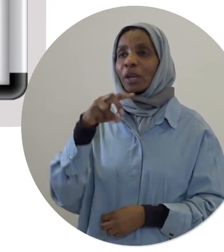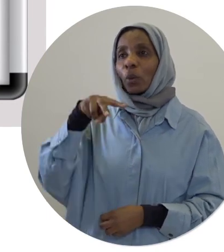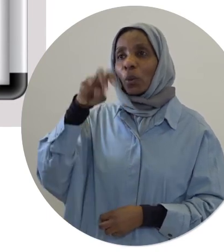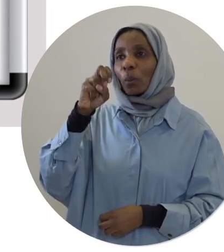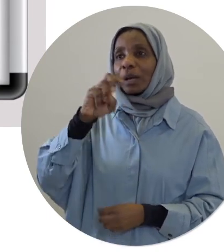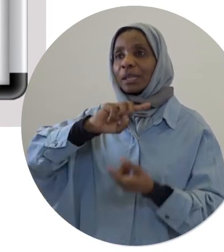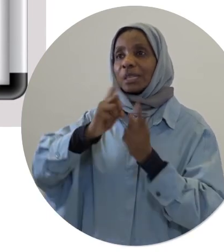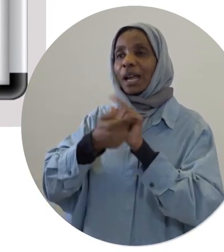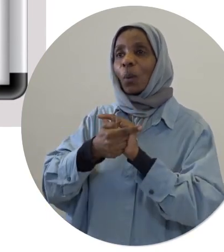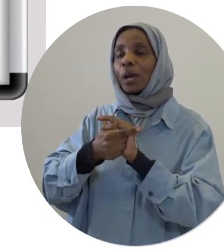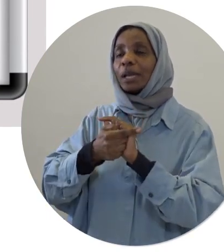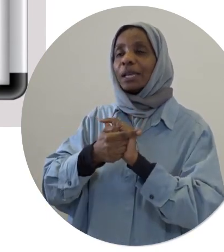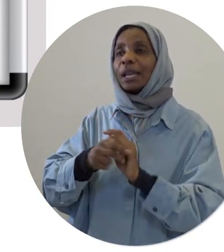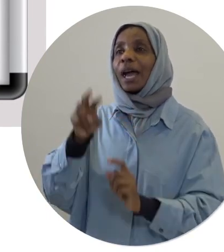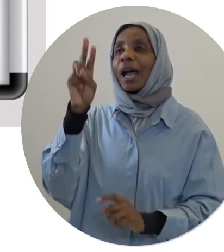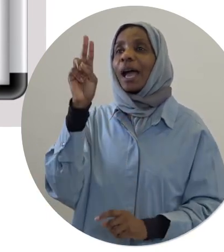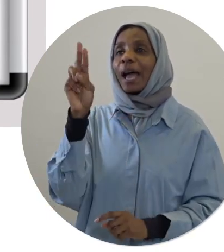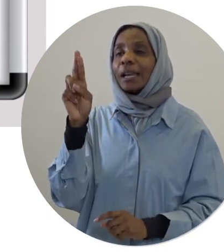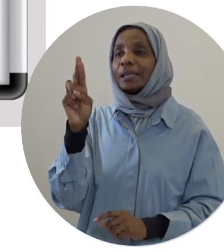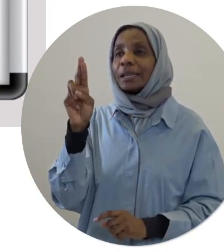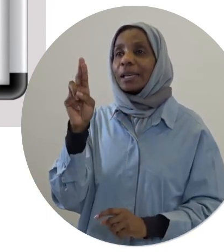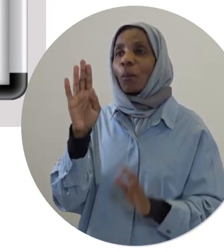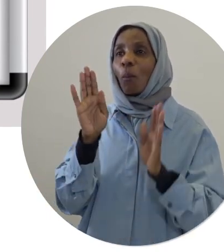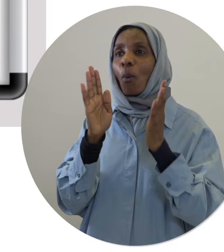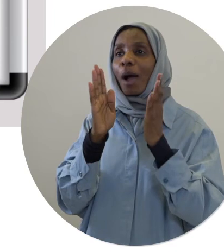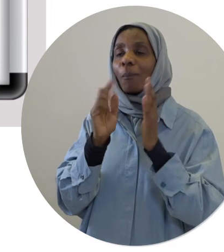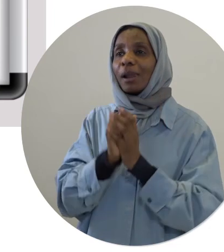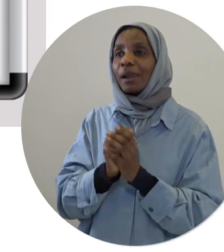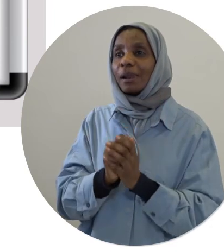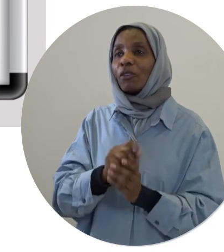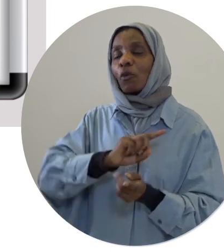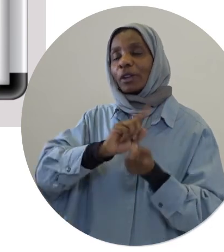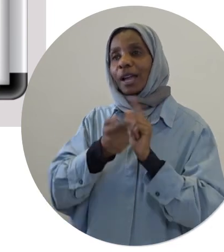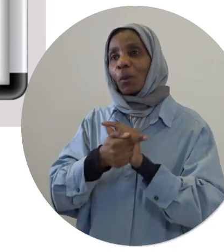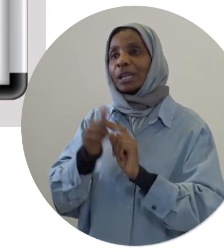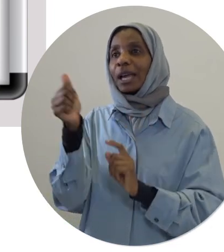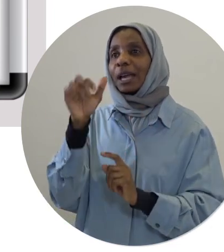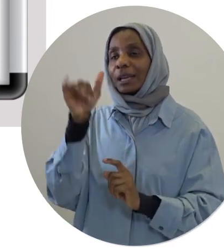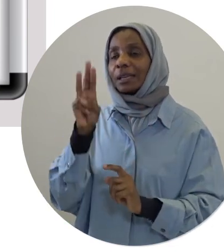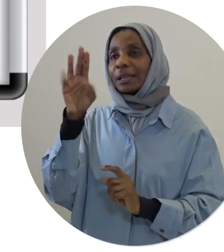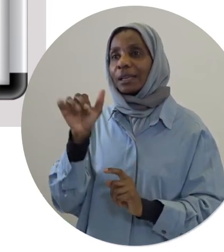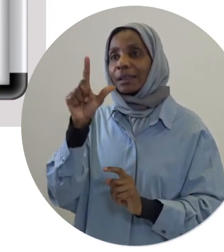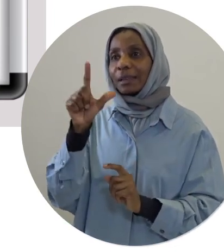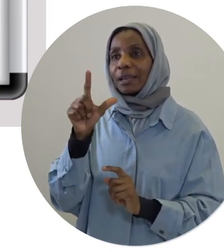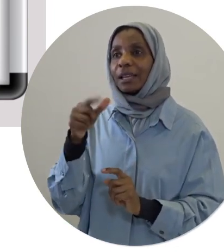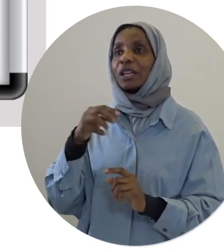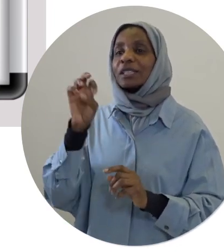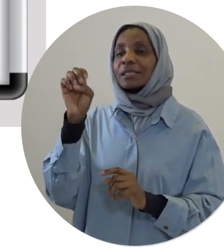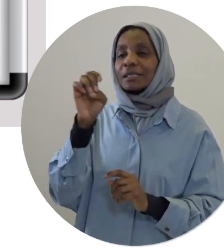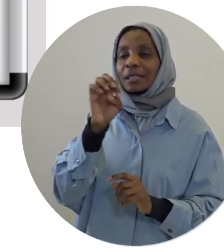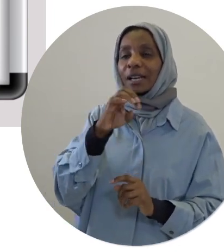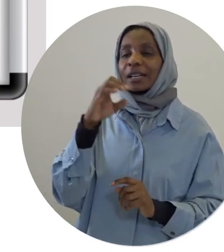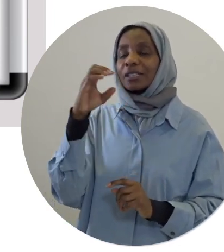سيليزية سيتحول إلى الألكين المقابل الإيثانول، سيتحول إلى الإيثين،